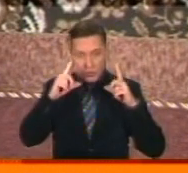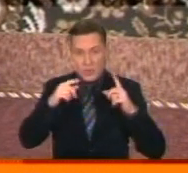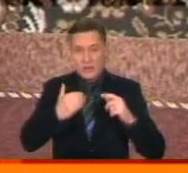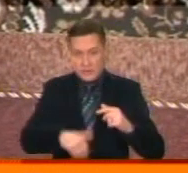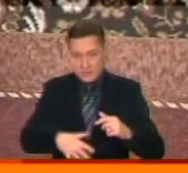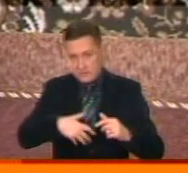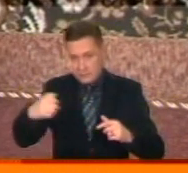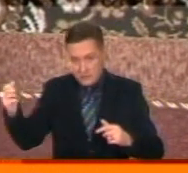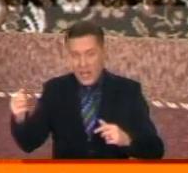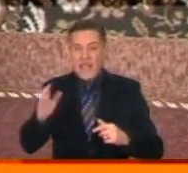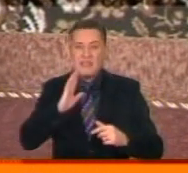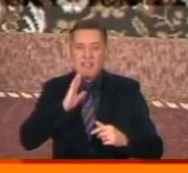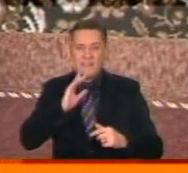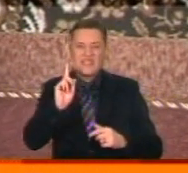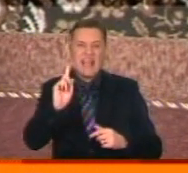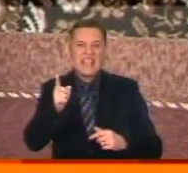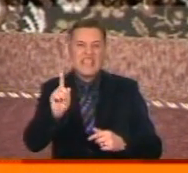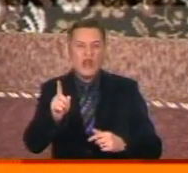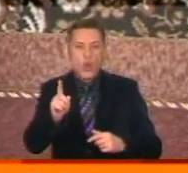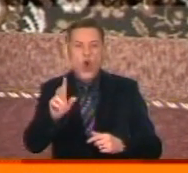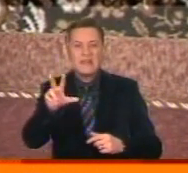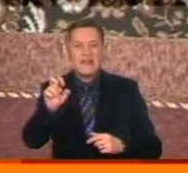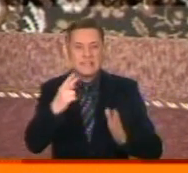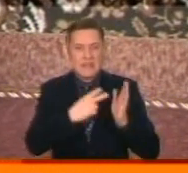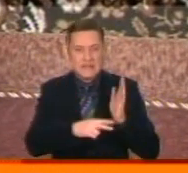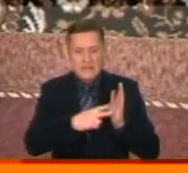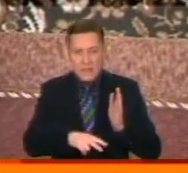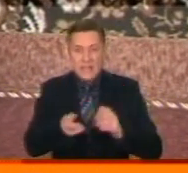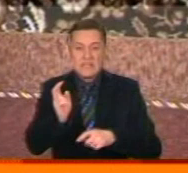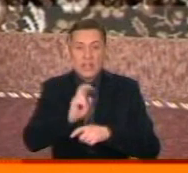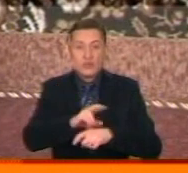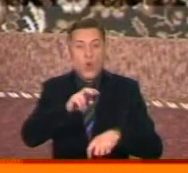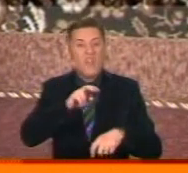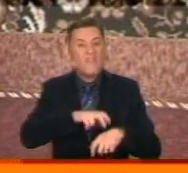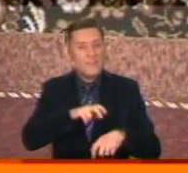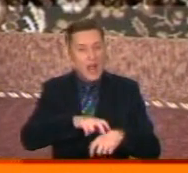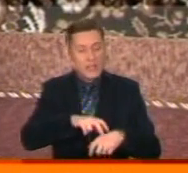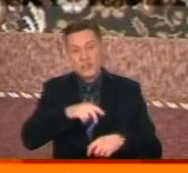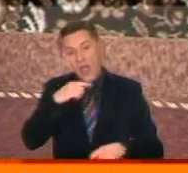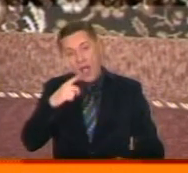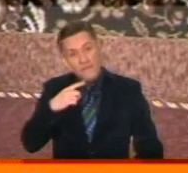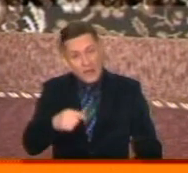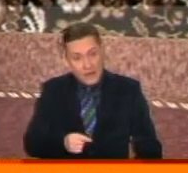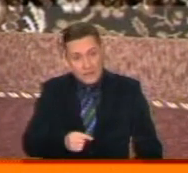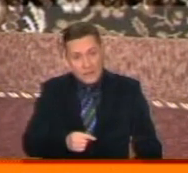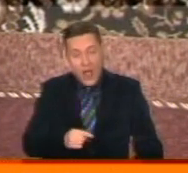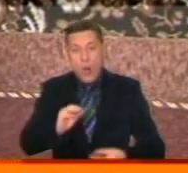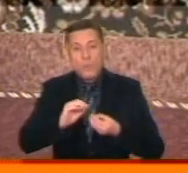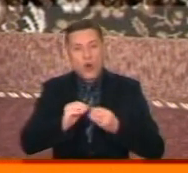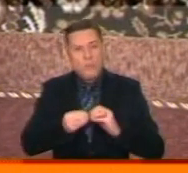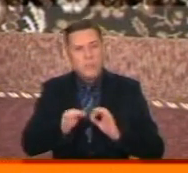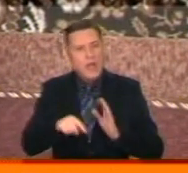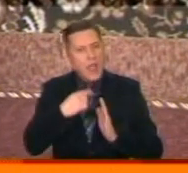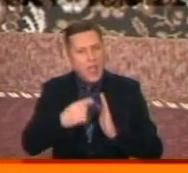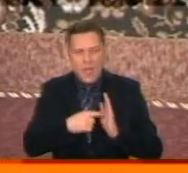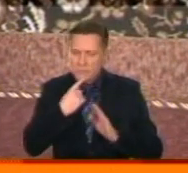сказали что девочка кило 370 зашёл реаниматолог детский врач и он говорит проблемы конечно с